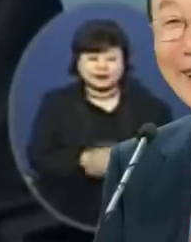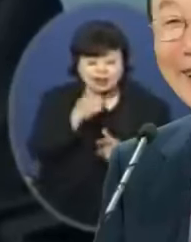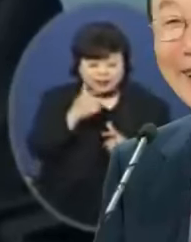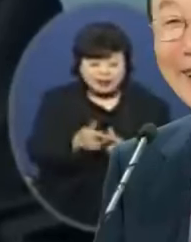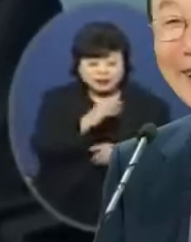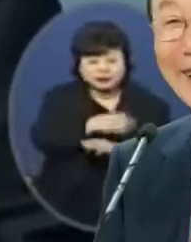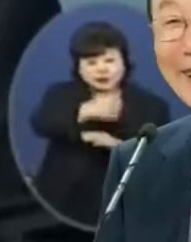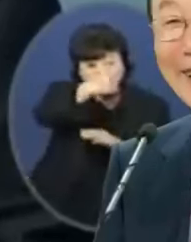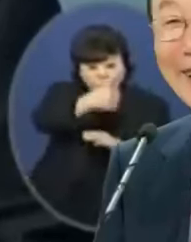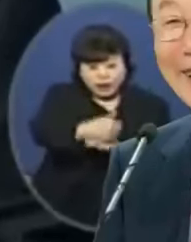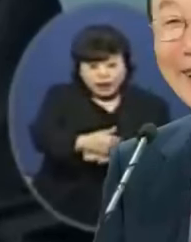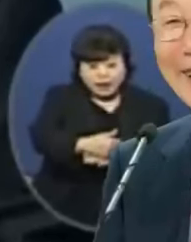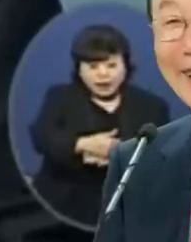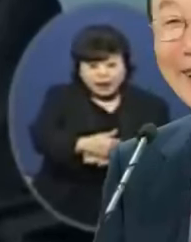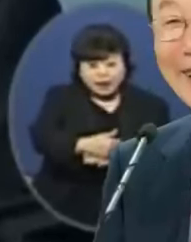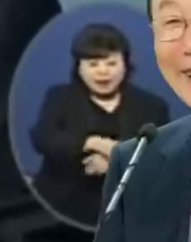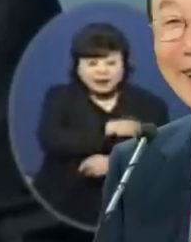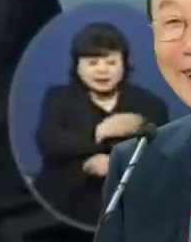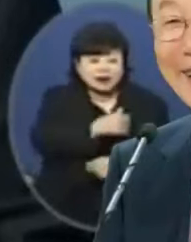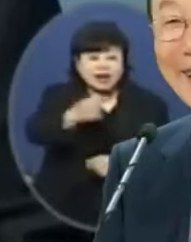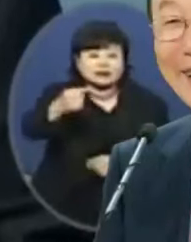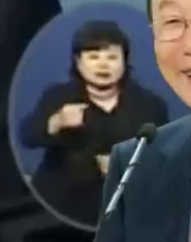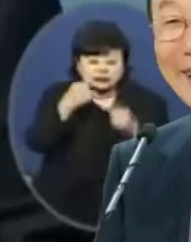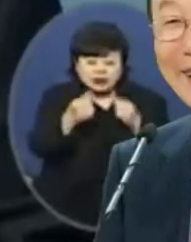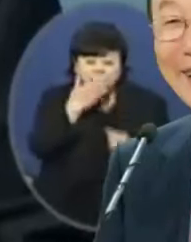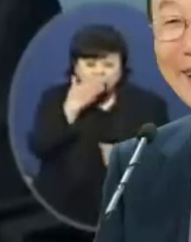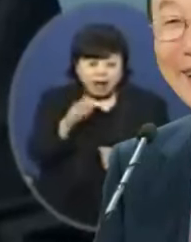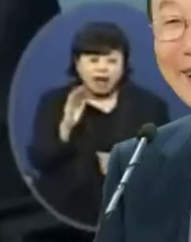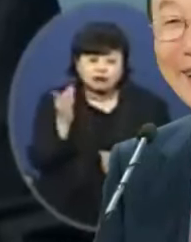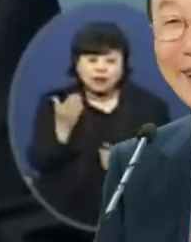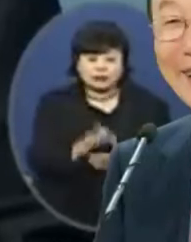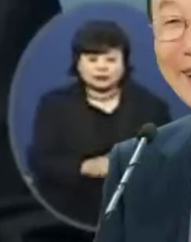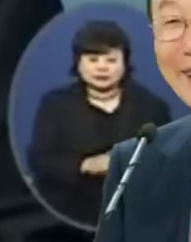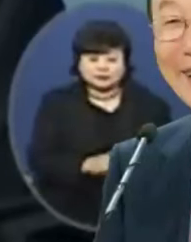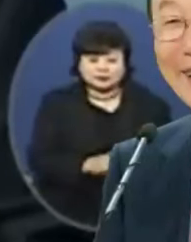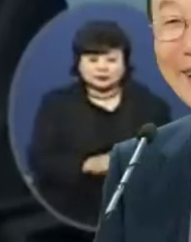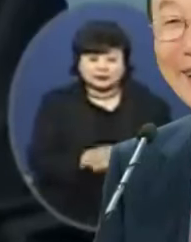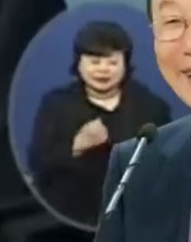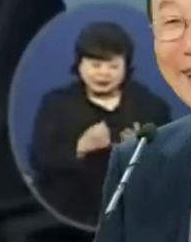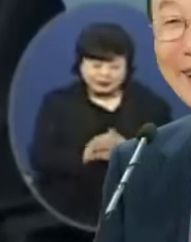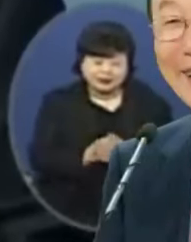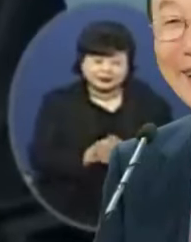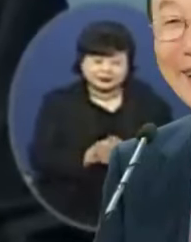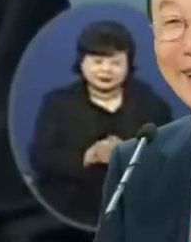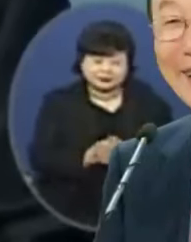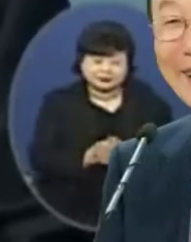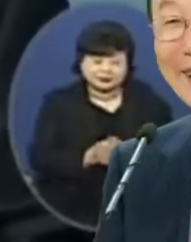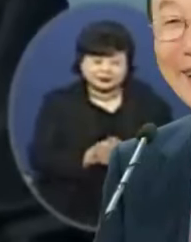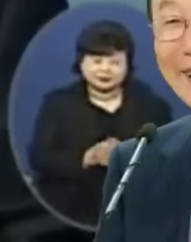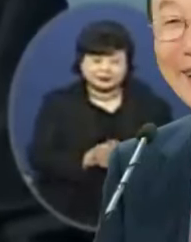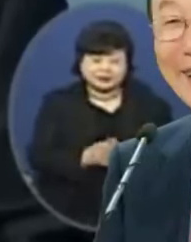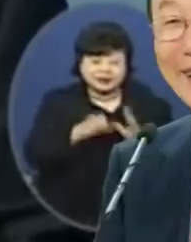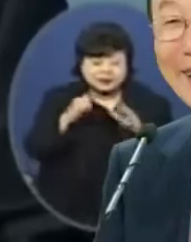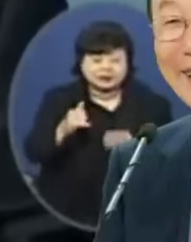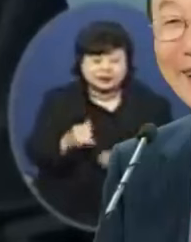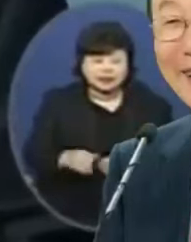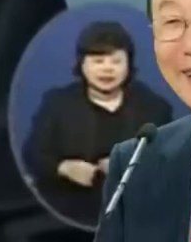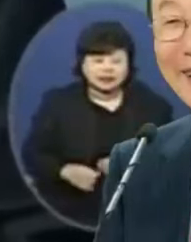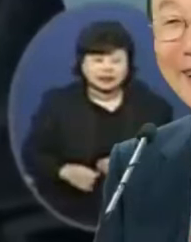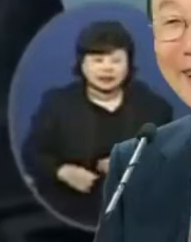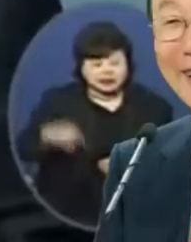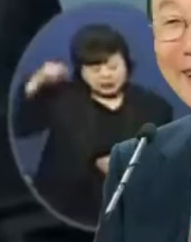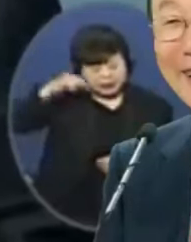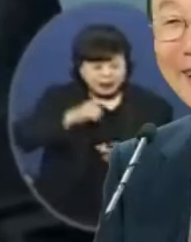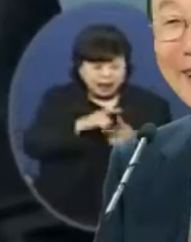예수 그리스도의 능력을 가지고 살 수 있는 사람이 된다는 것입니다. 그러므로 우리는 이 세상에 감각적으로만 살지